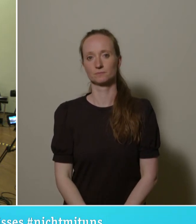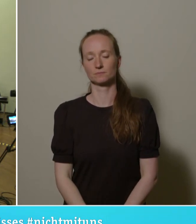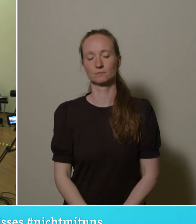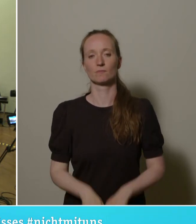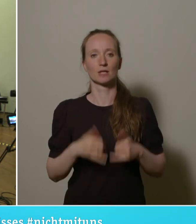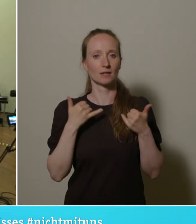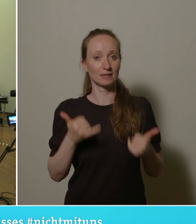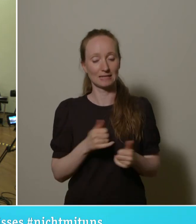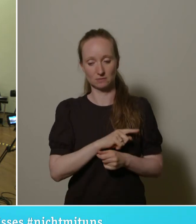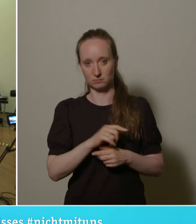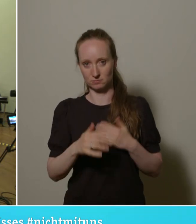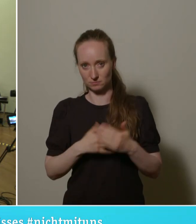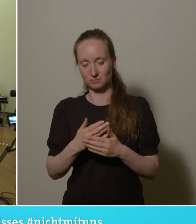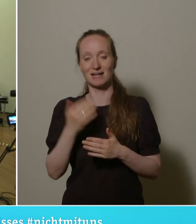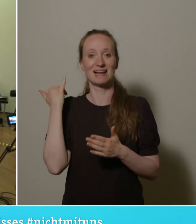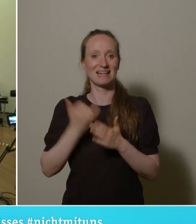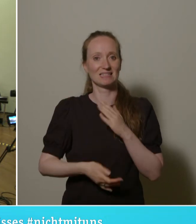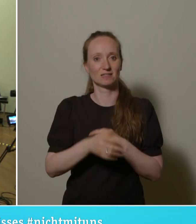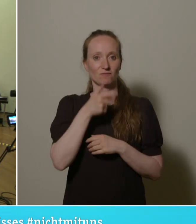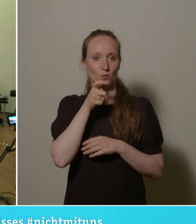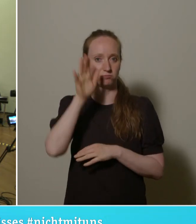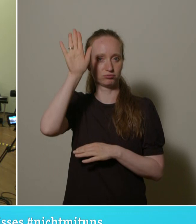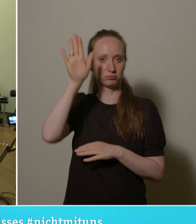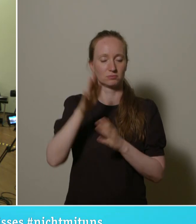Die bislang letzte Wortmeldung kommt von Herrn Böckel.